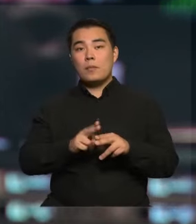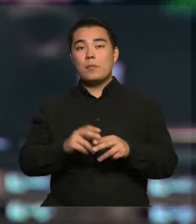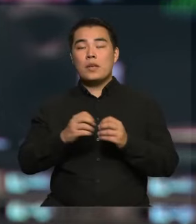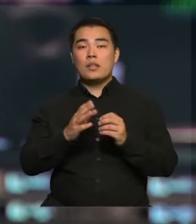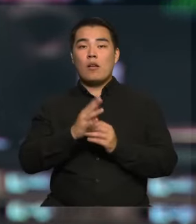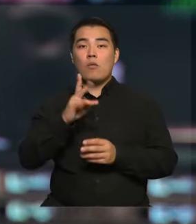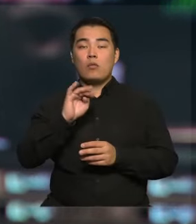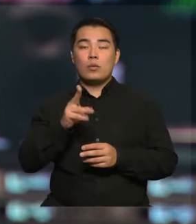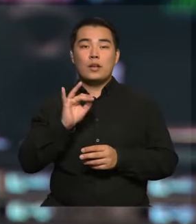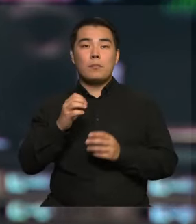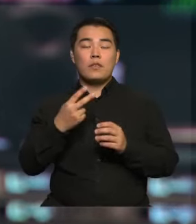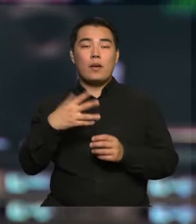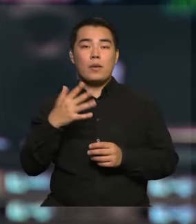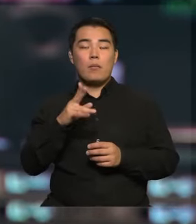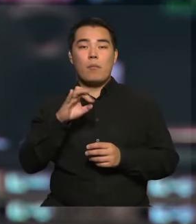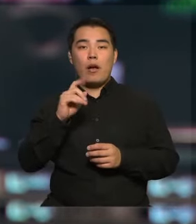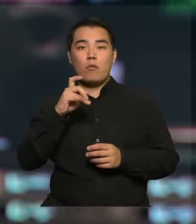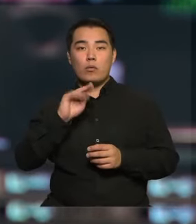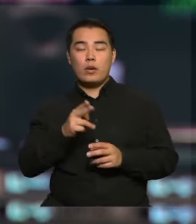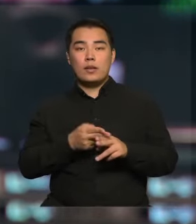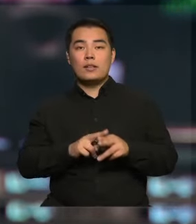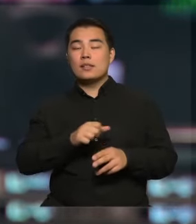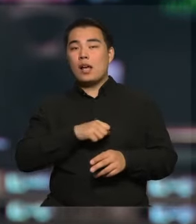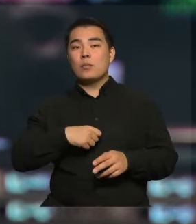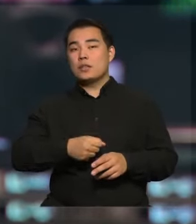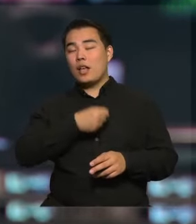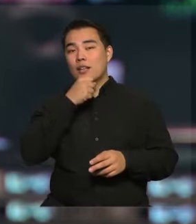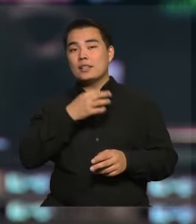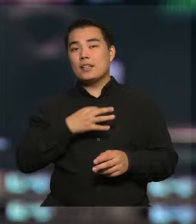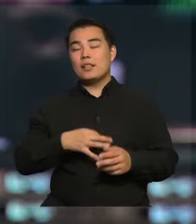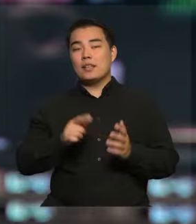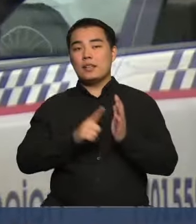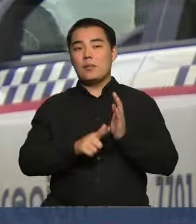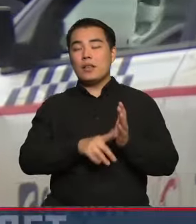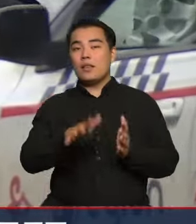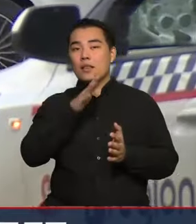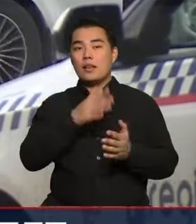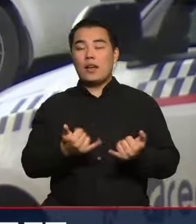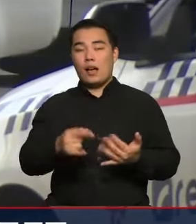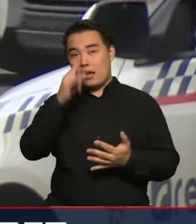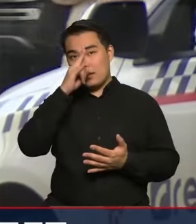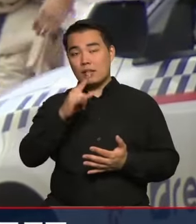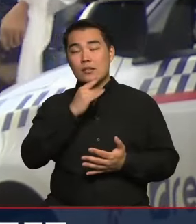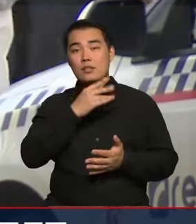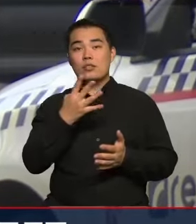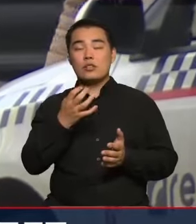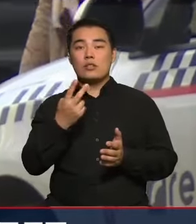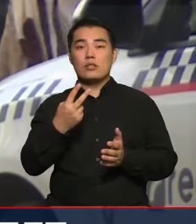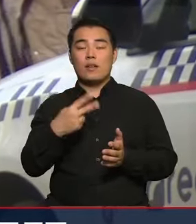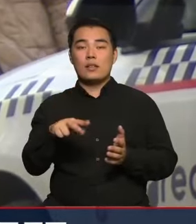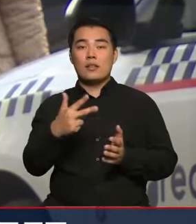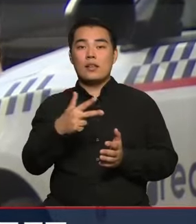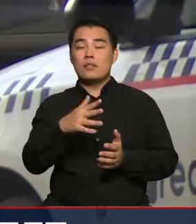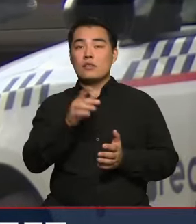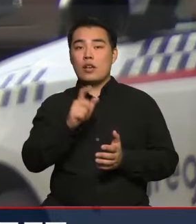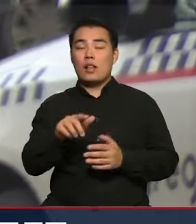25 правнуков А самому старшему сыну 70 лет отмечу в Казахстане сегодня 423 человека